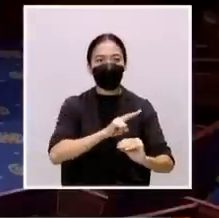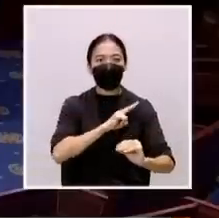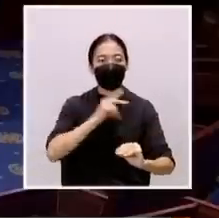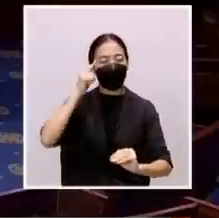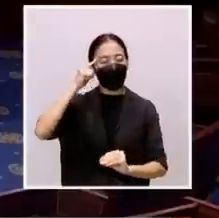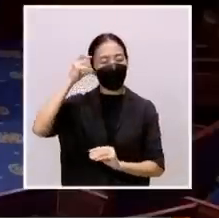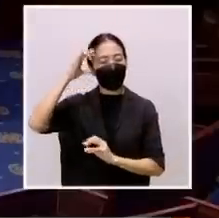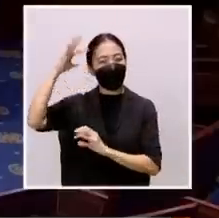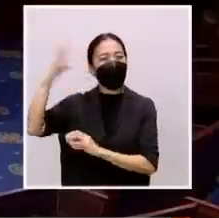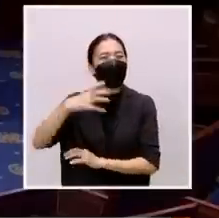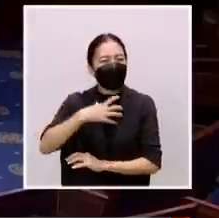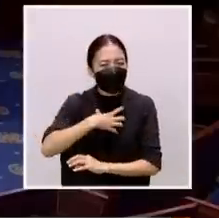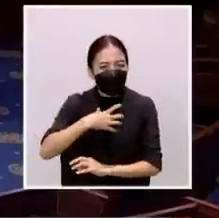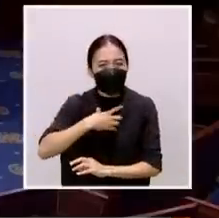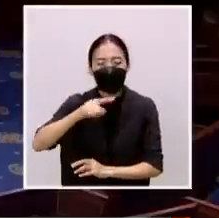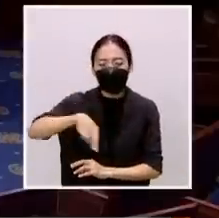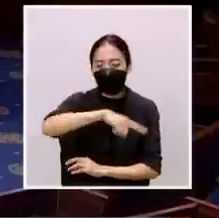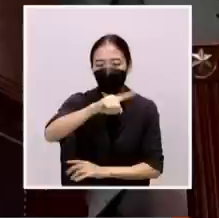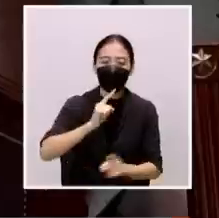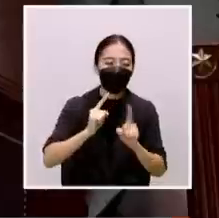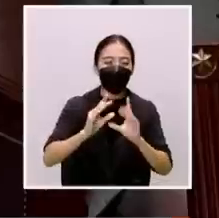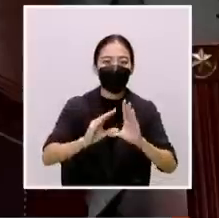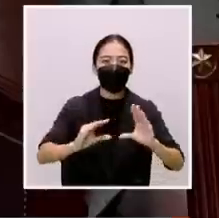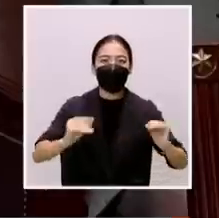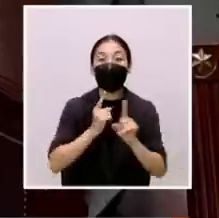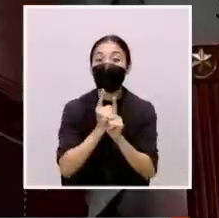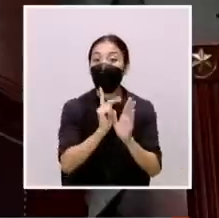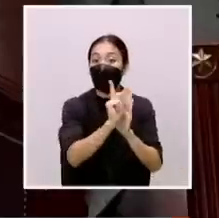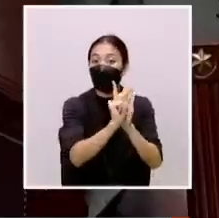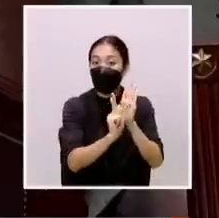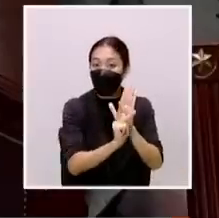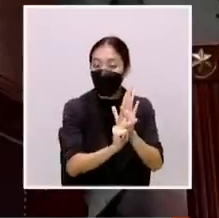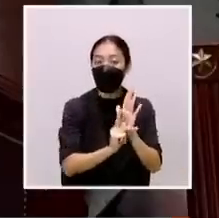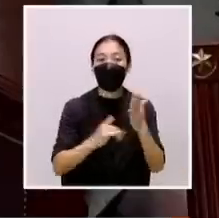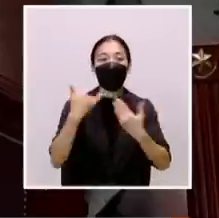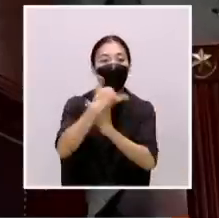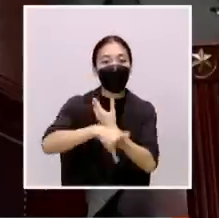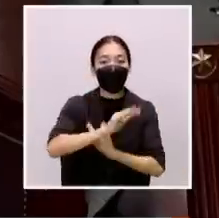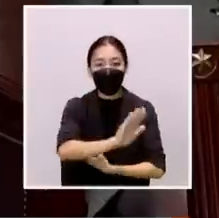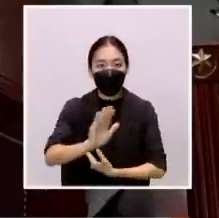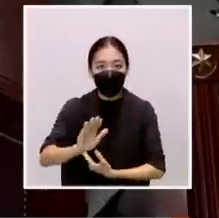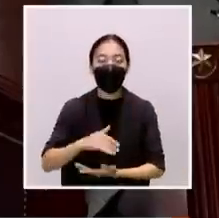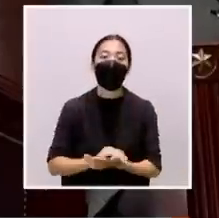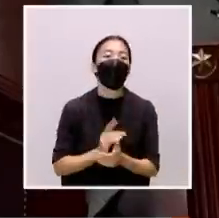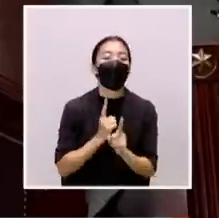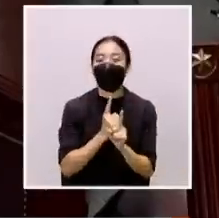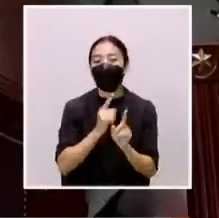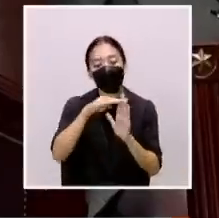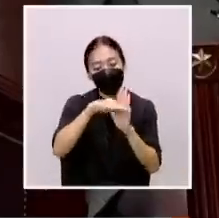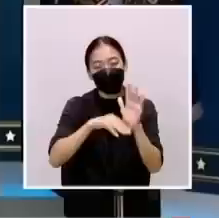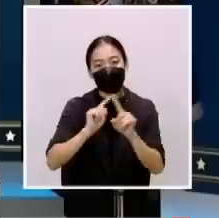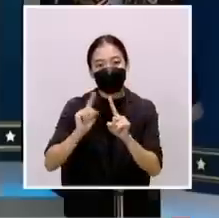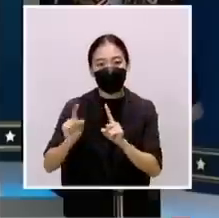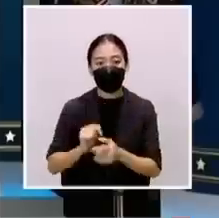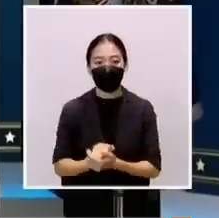ดคล้องกับมติของสหประชาชาติและกฎหมายระหว่างประเทศด้วยขณะที่ประธานาธิบดีของยูเครนวลาดิเมียร์เซเลนสกี้ได้ทวีตข้อ